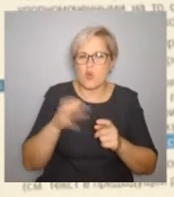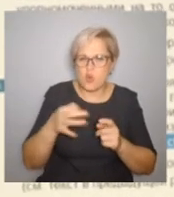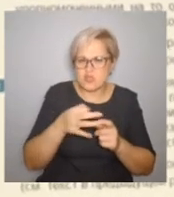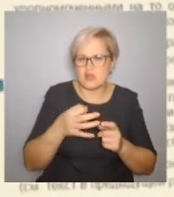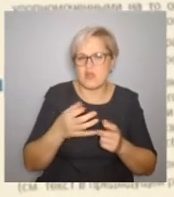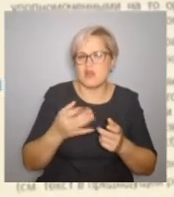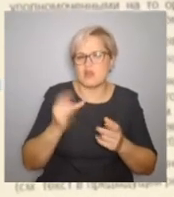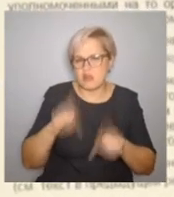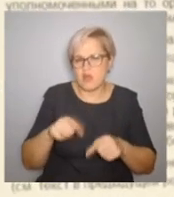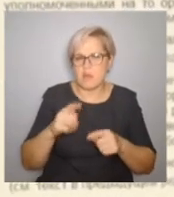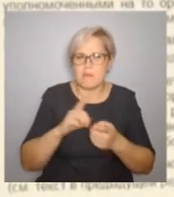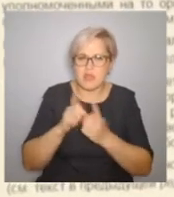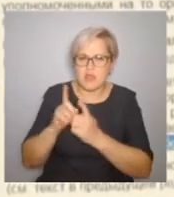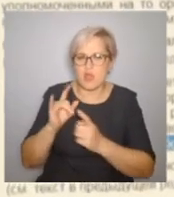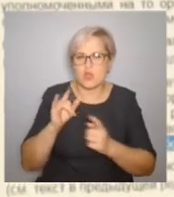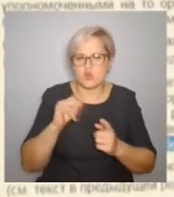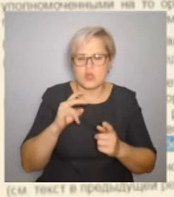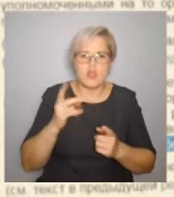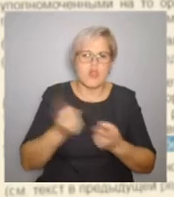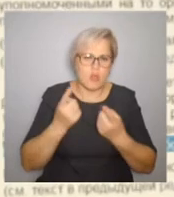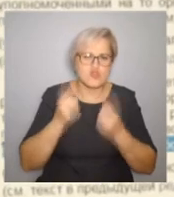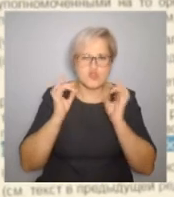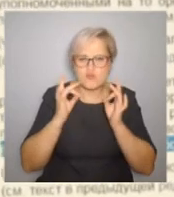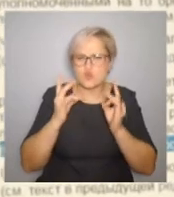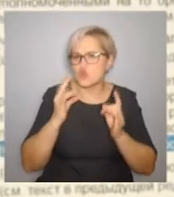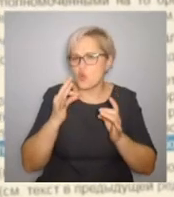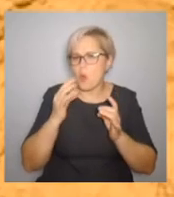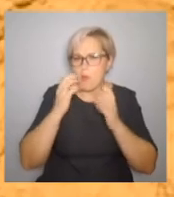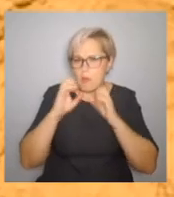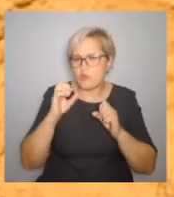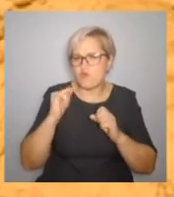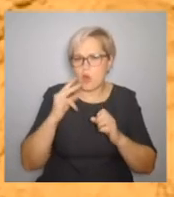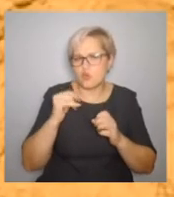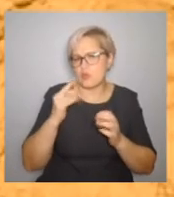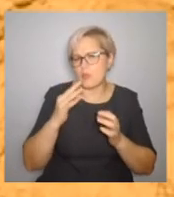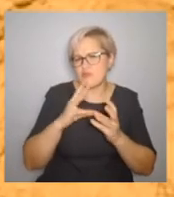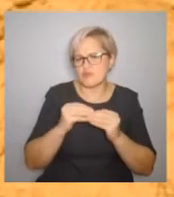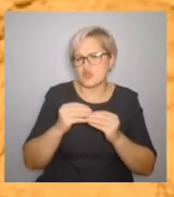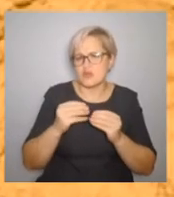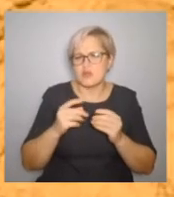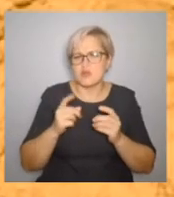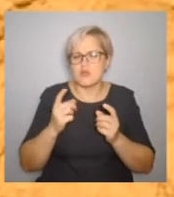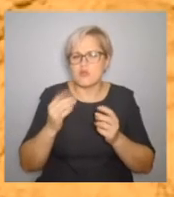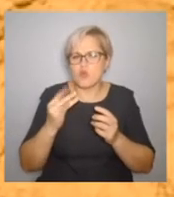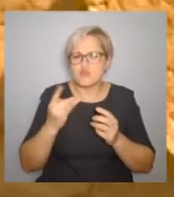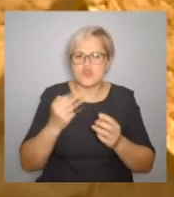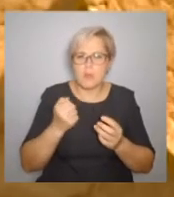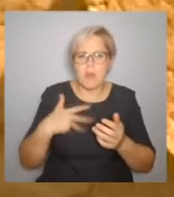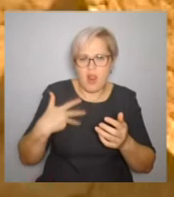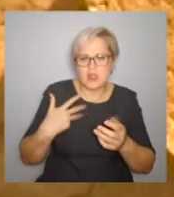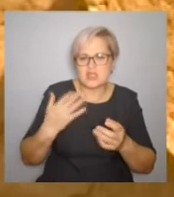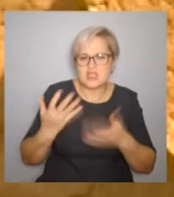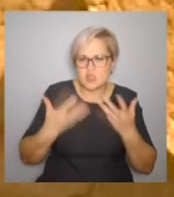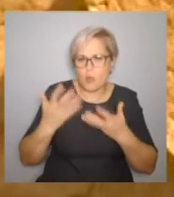одной лицензии. Хотя количество находок у нас тоже достаточно большое. Отсутствие интереса у черных копателей к добыче